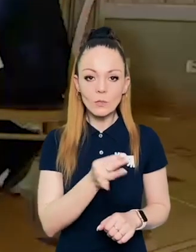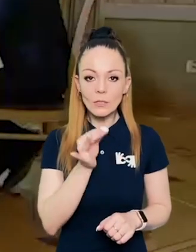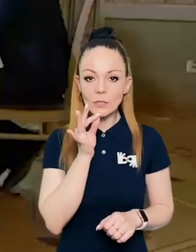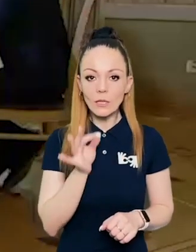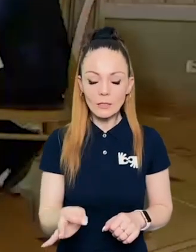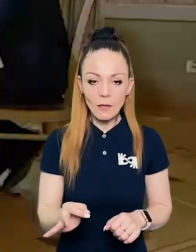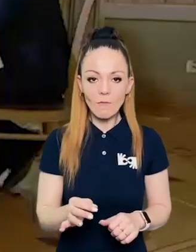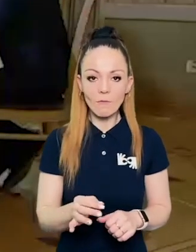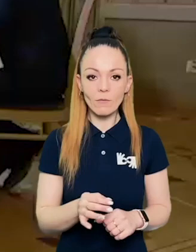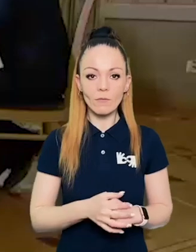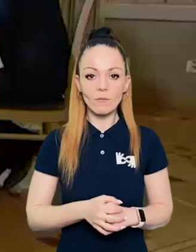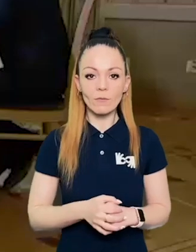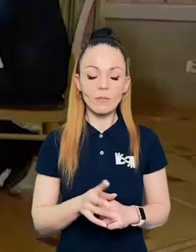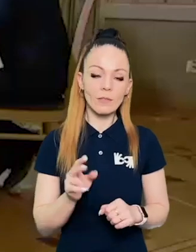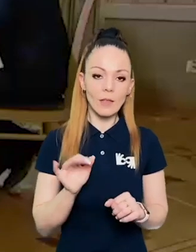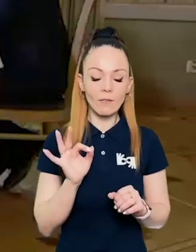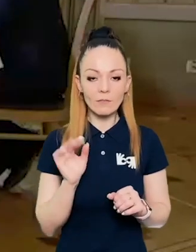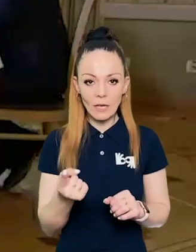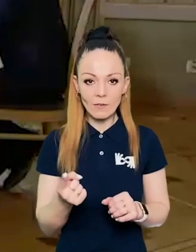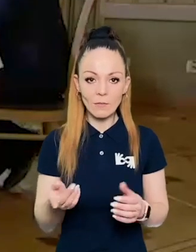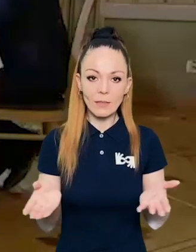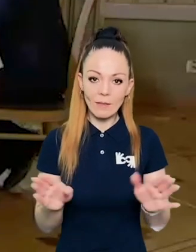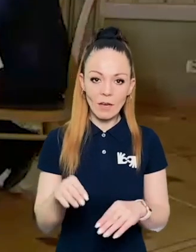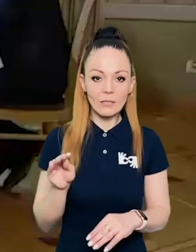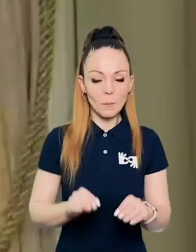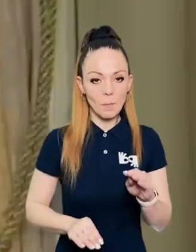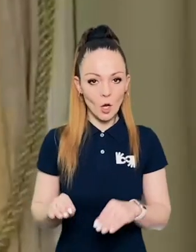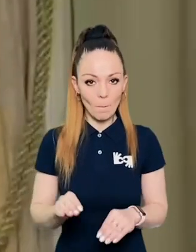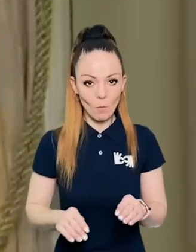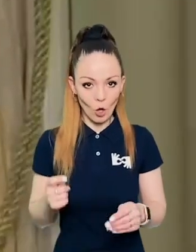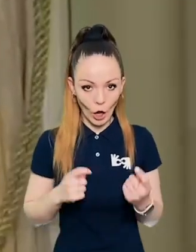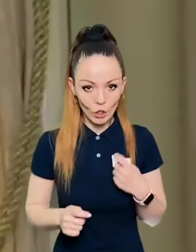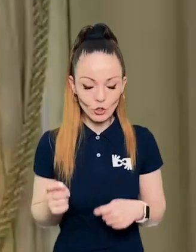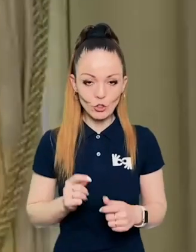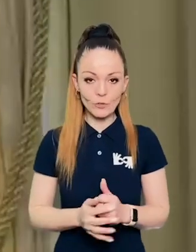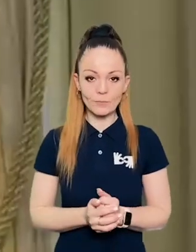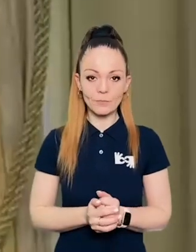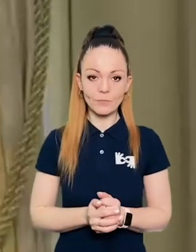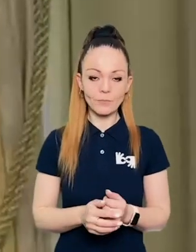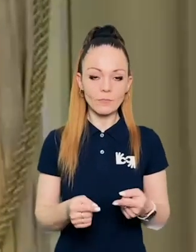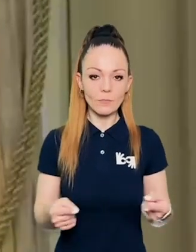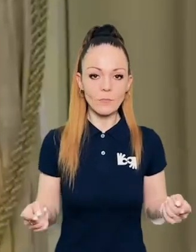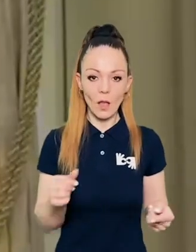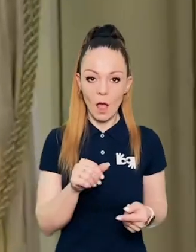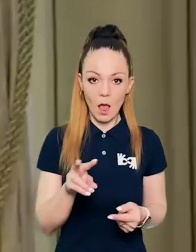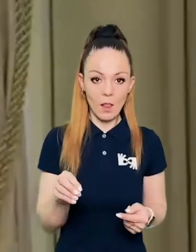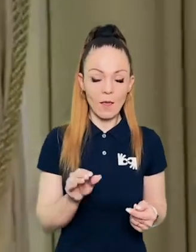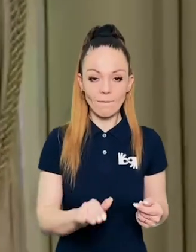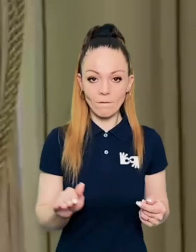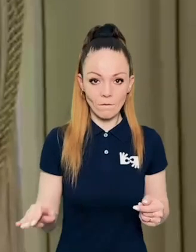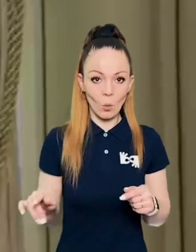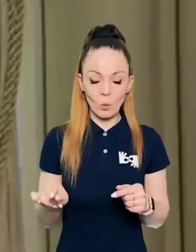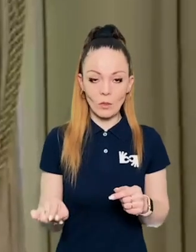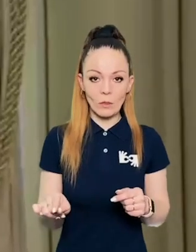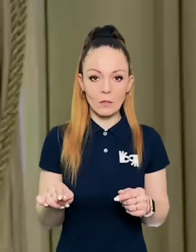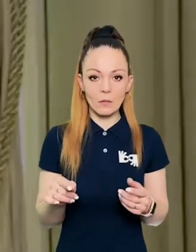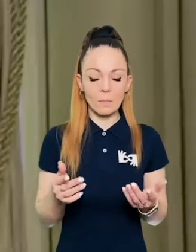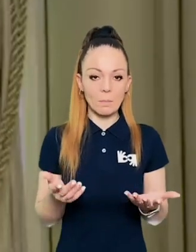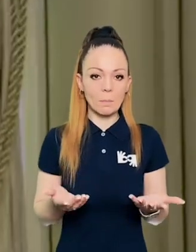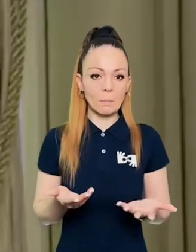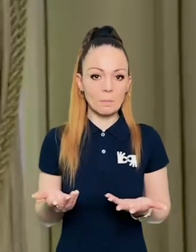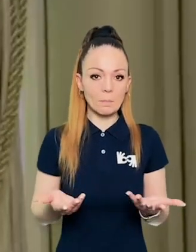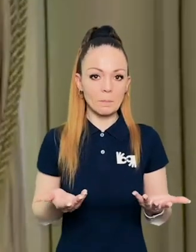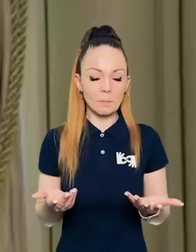розбудив четвертій ранку і сказав, на всяк випадок, давайте зберемо речі. Але